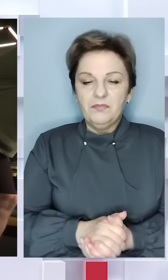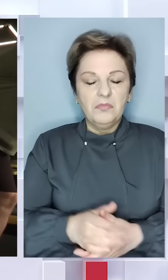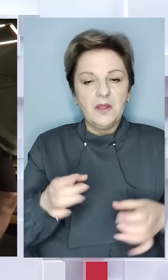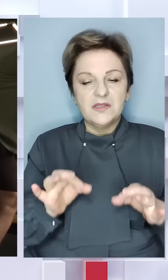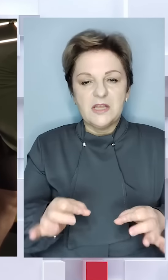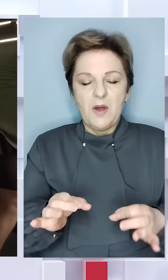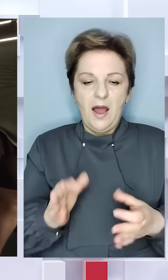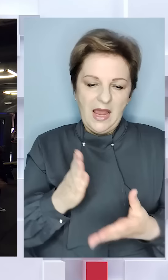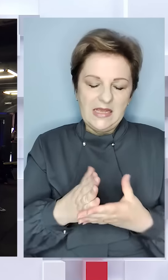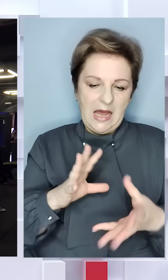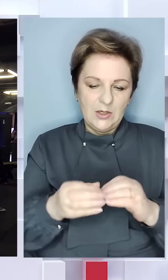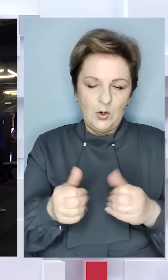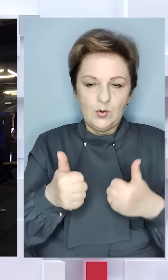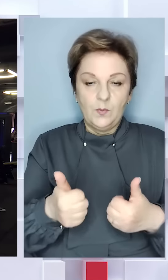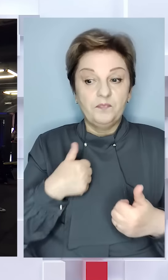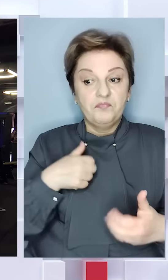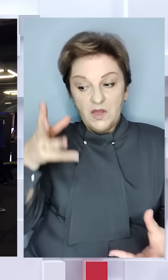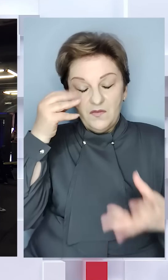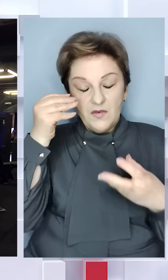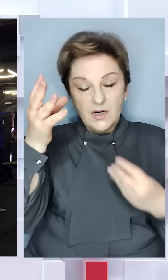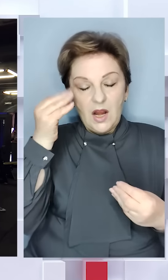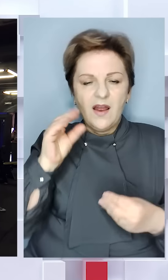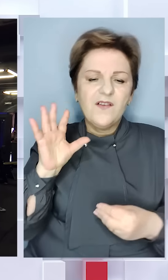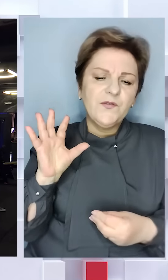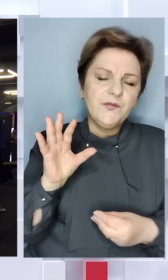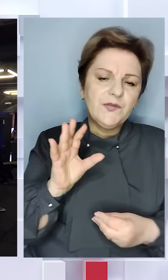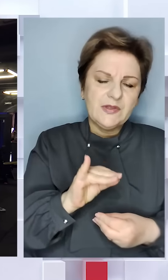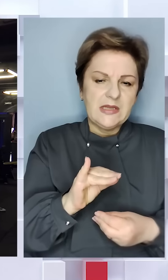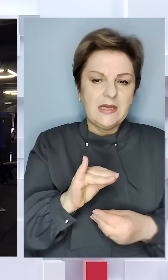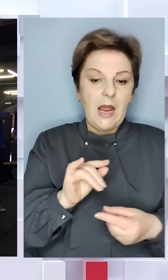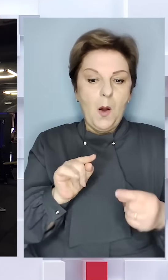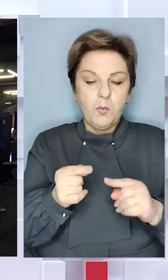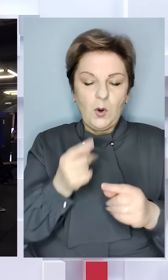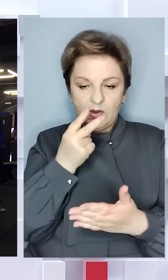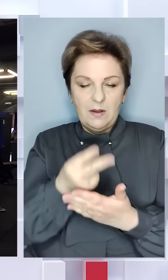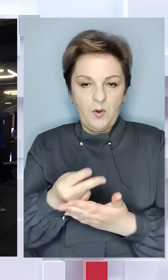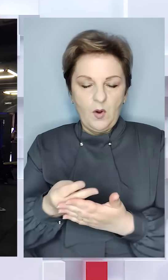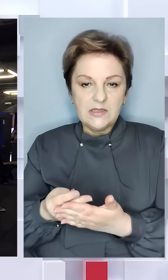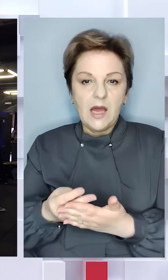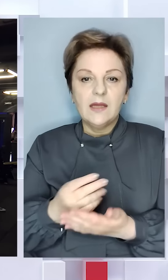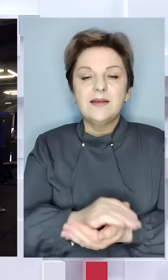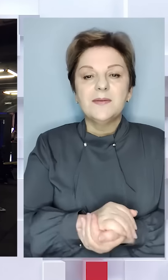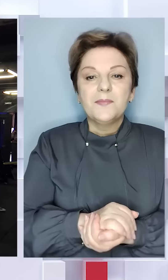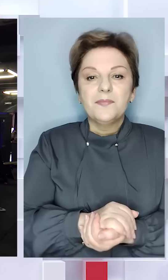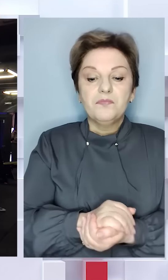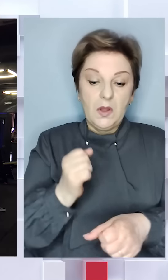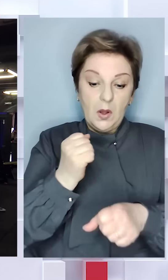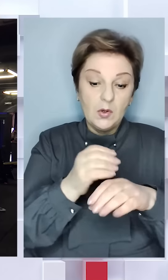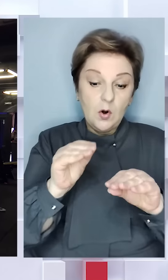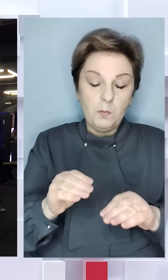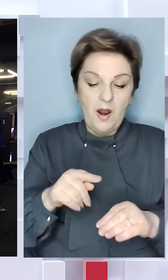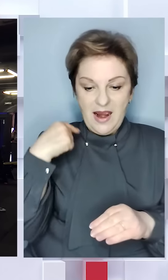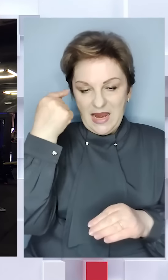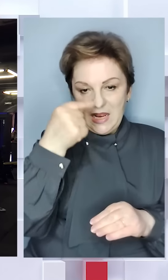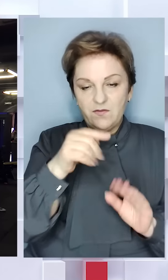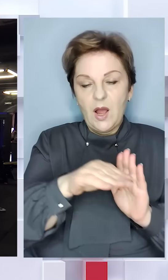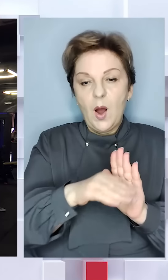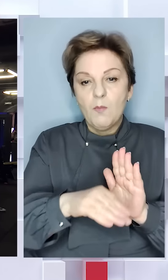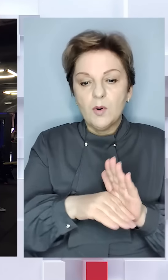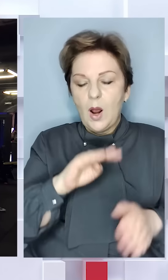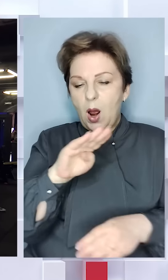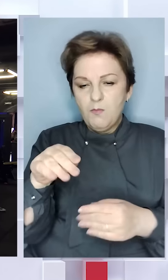насправді результат дуже хороший. Враховую всі протипоказання. І розробляється індивідуальна